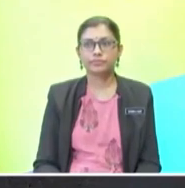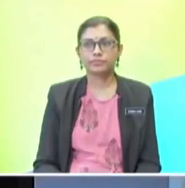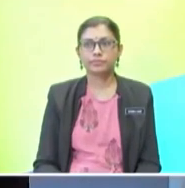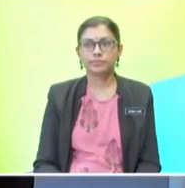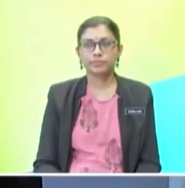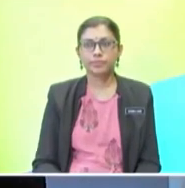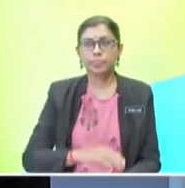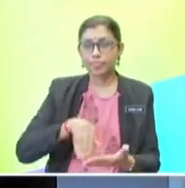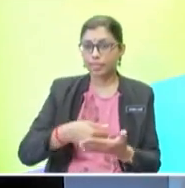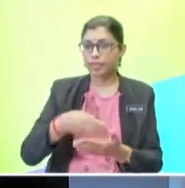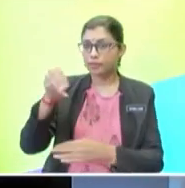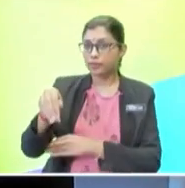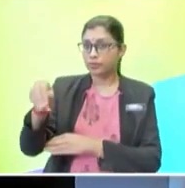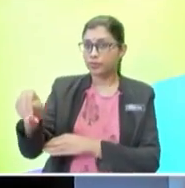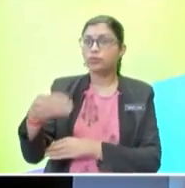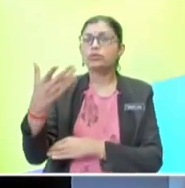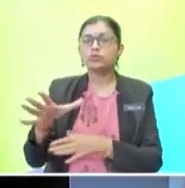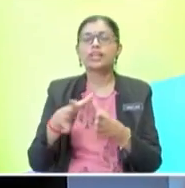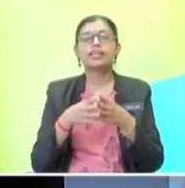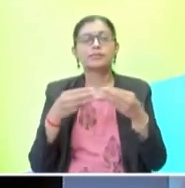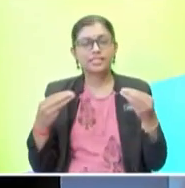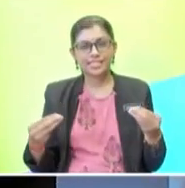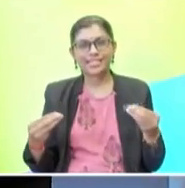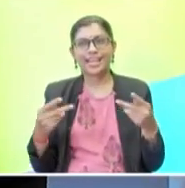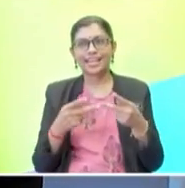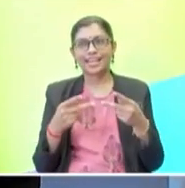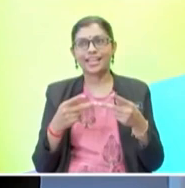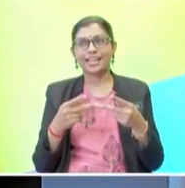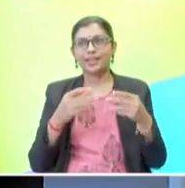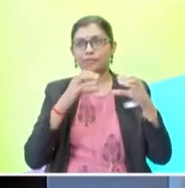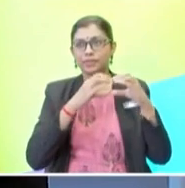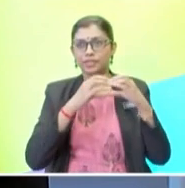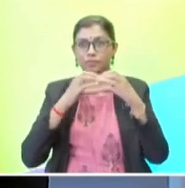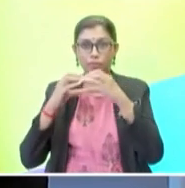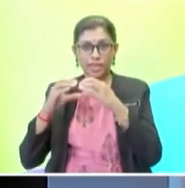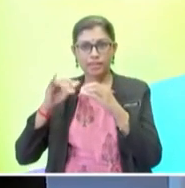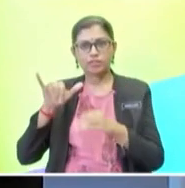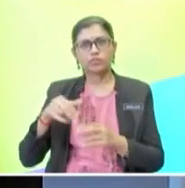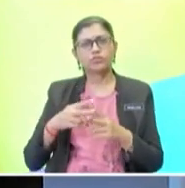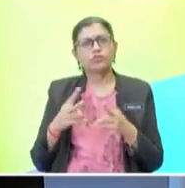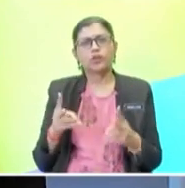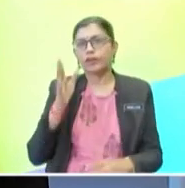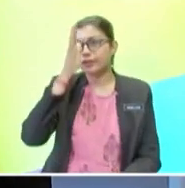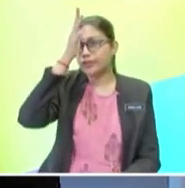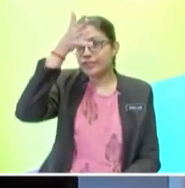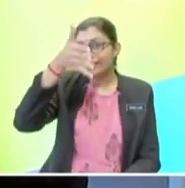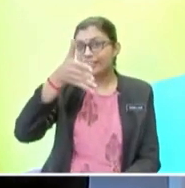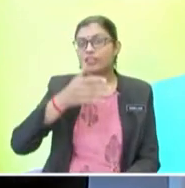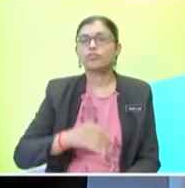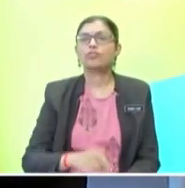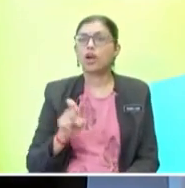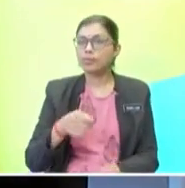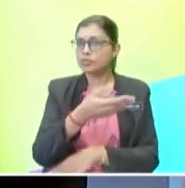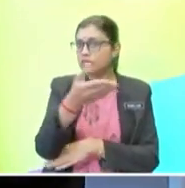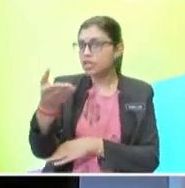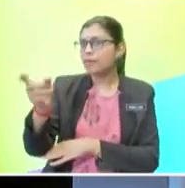ini, mereka dapat menyiapkan dan menghasilkan peta-peta yang sangat kreatif. Kalau kita lihatkan, mereka buat lagi kreatif daripada kita